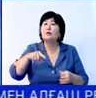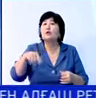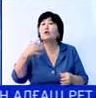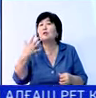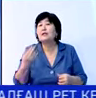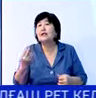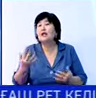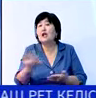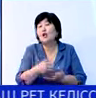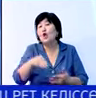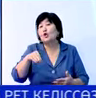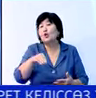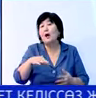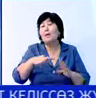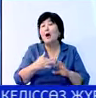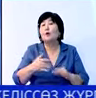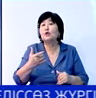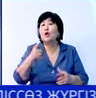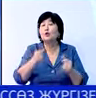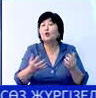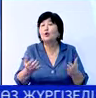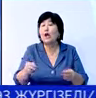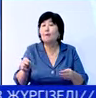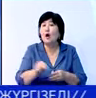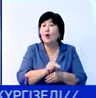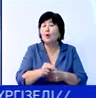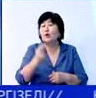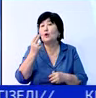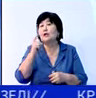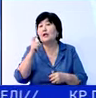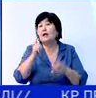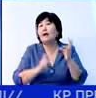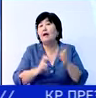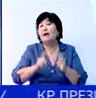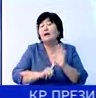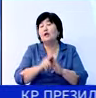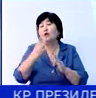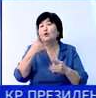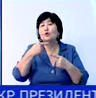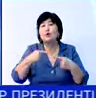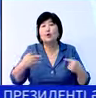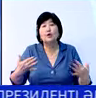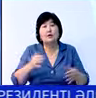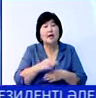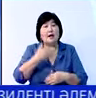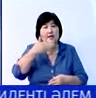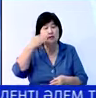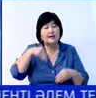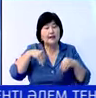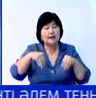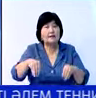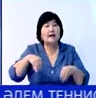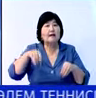алды. Тұрмағанбет ауылында сүт қабылдау және өңдеу цехы іске қосылып, 4 түрлі өнім шығарылуда. Ала жаздай атыз